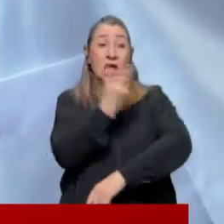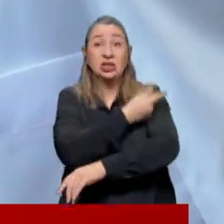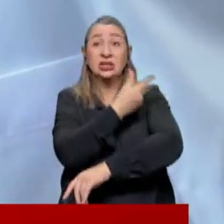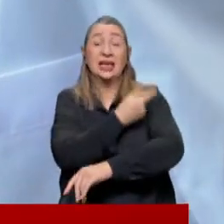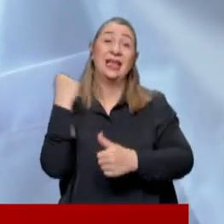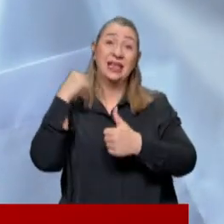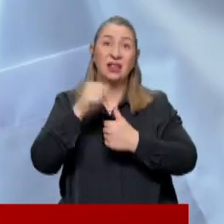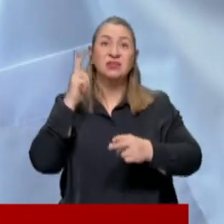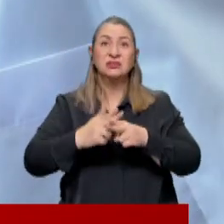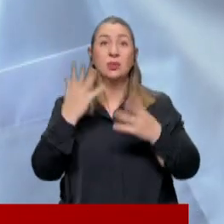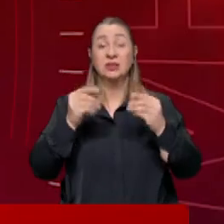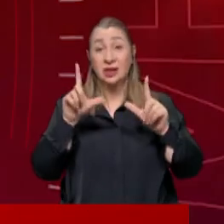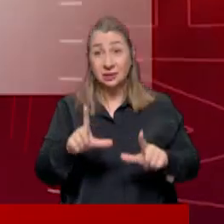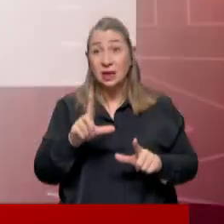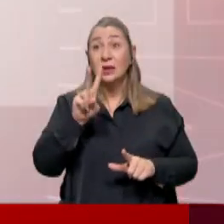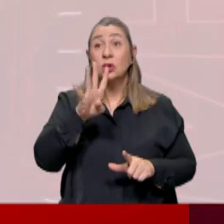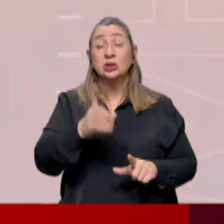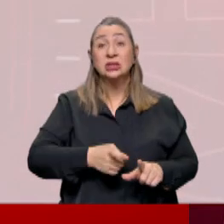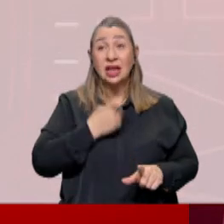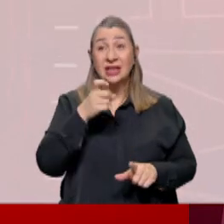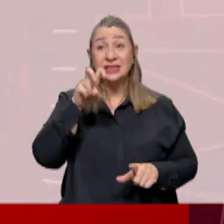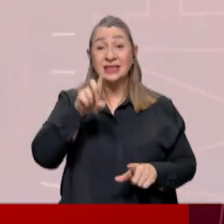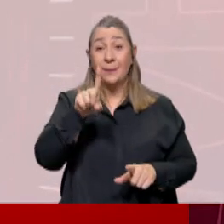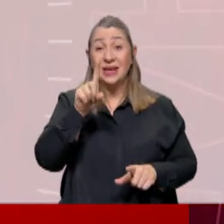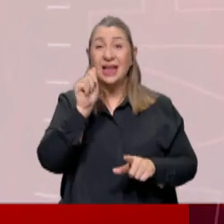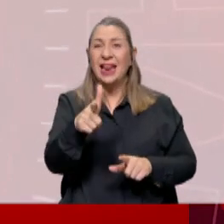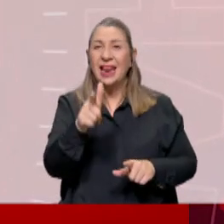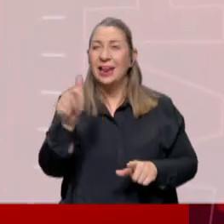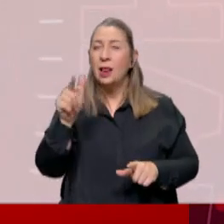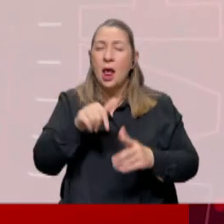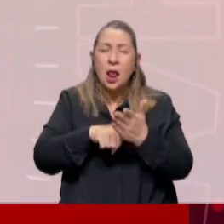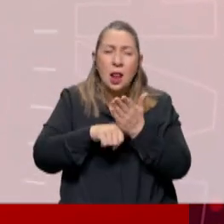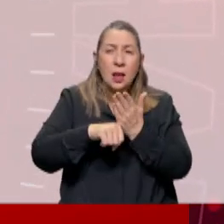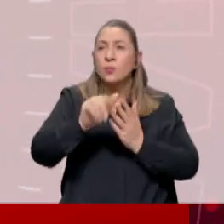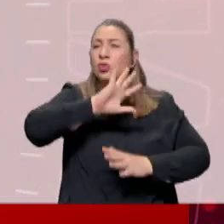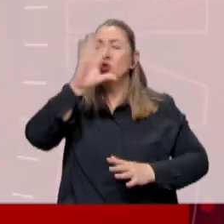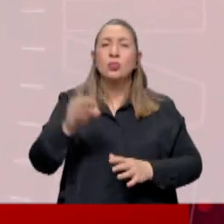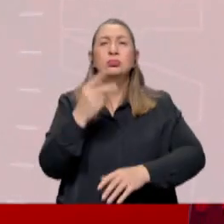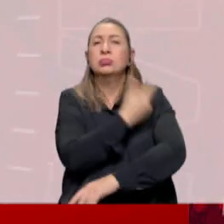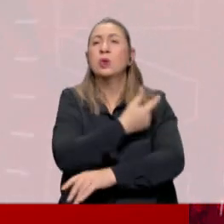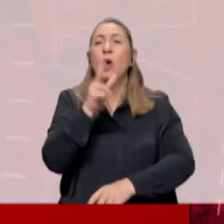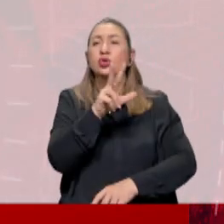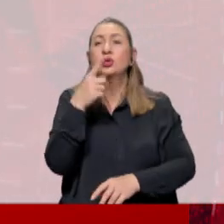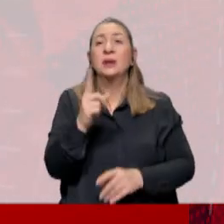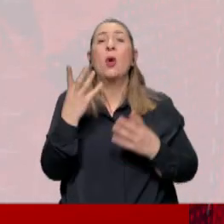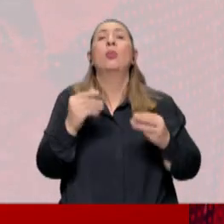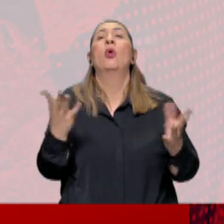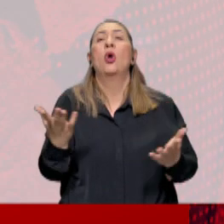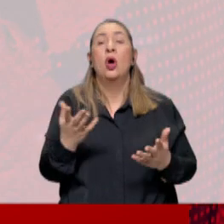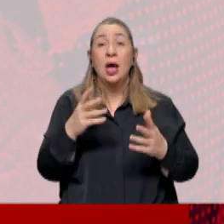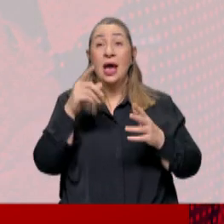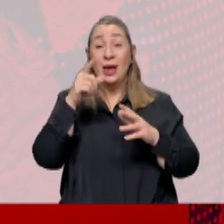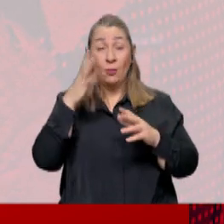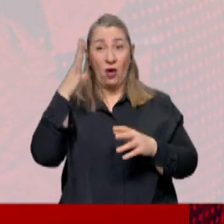aşılamanın yeniden hızlanması. 24 saatte 81 ilin tamamında uygulanan tüm dozlar 30 bini bile bulmuyor.